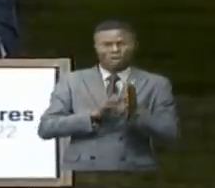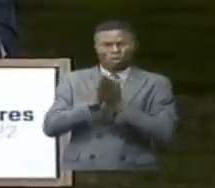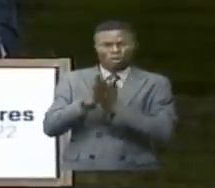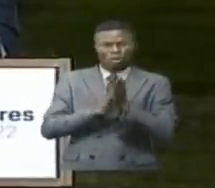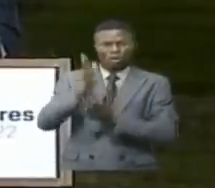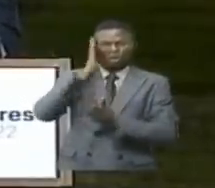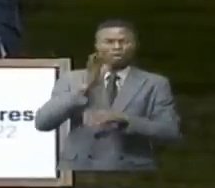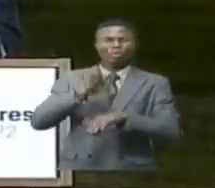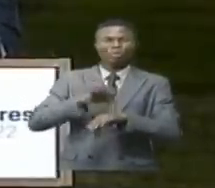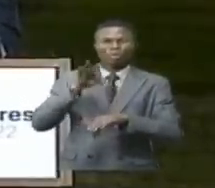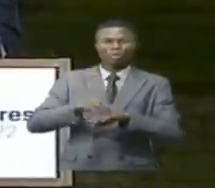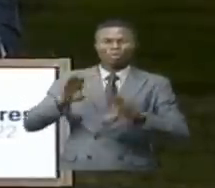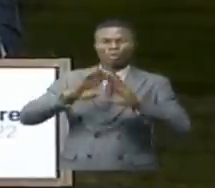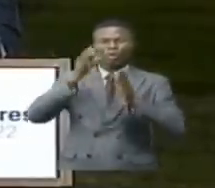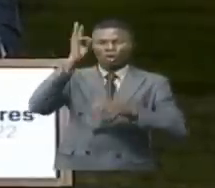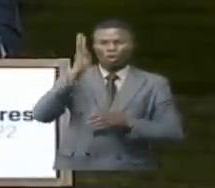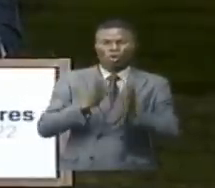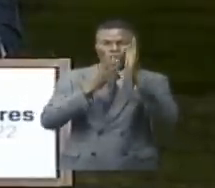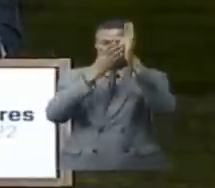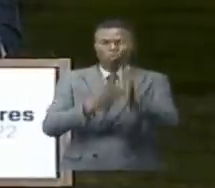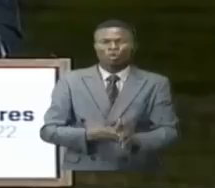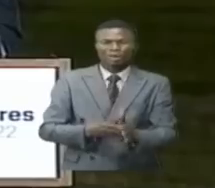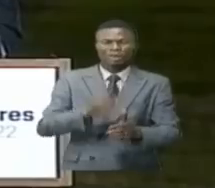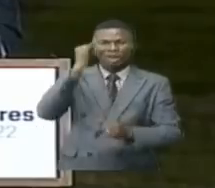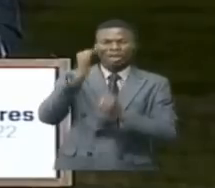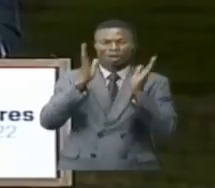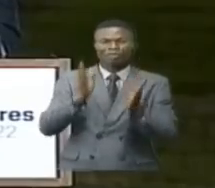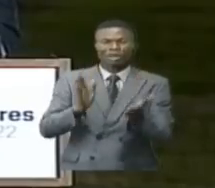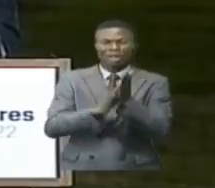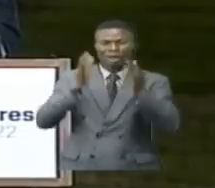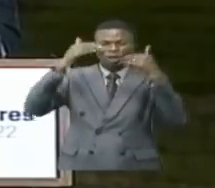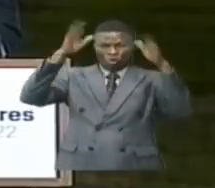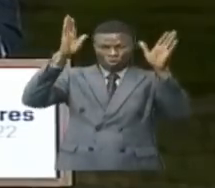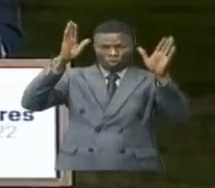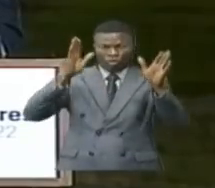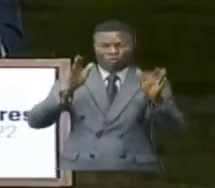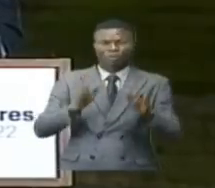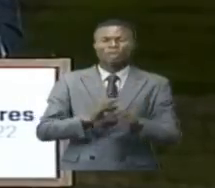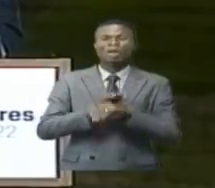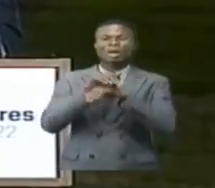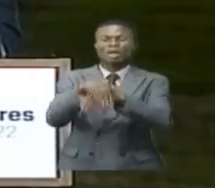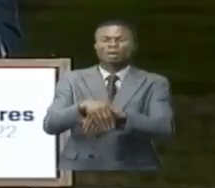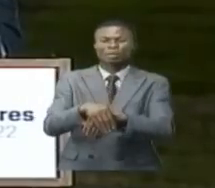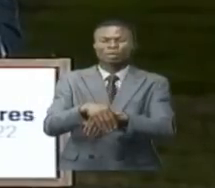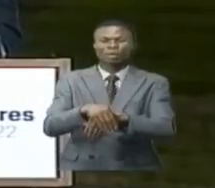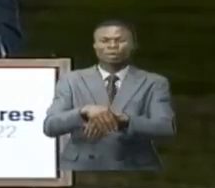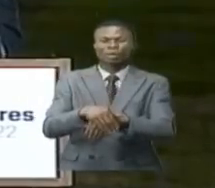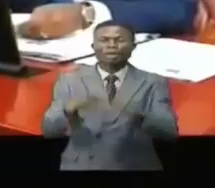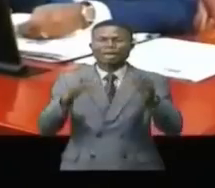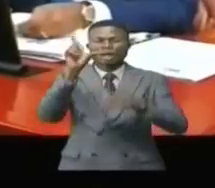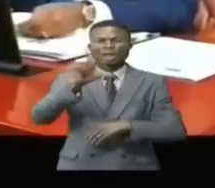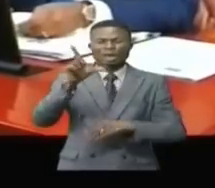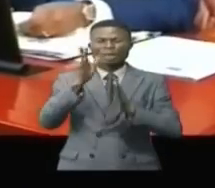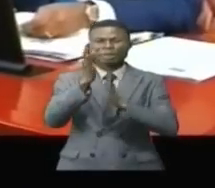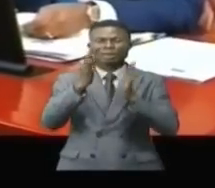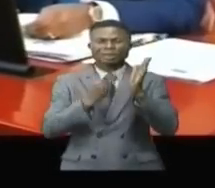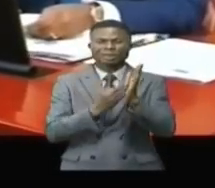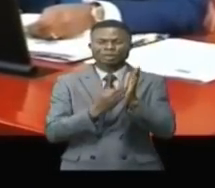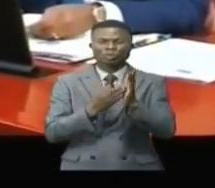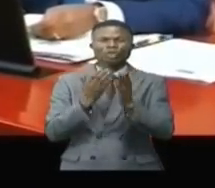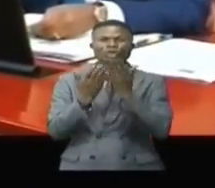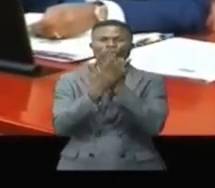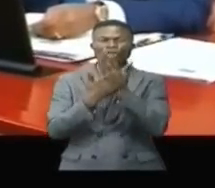bonne chance à plus de 800 000 finalistes du secondaire qui se présenteront à partir du lundi 18 juillet